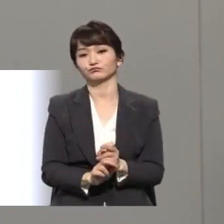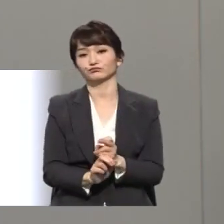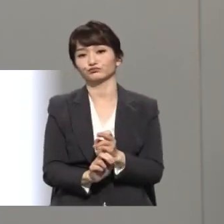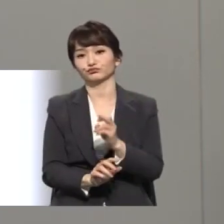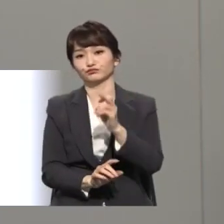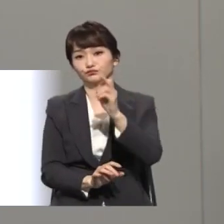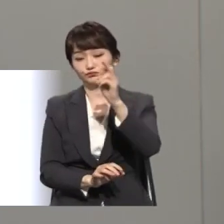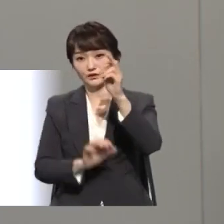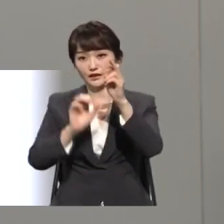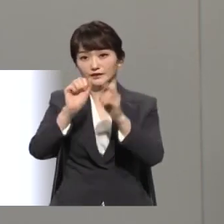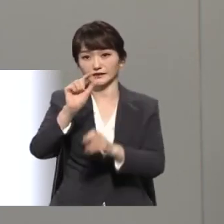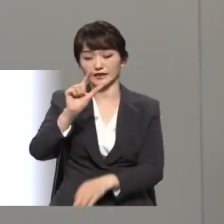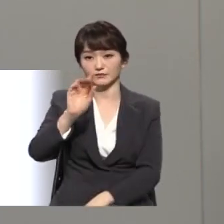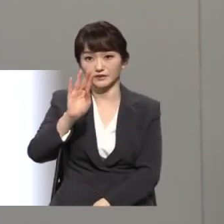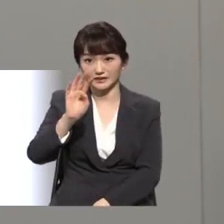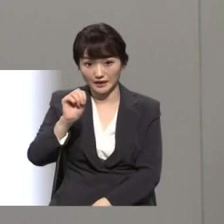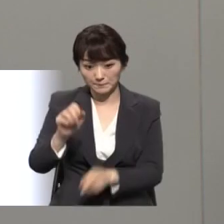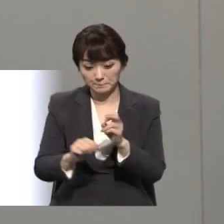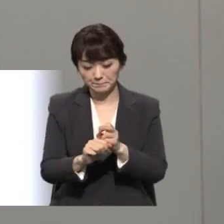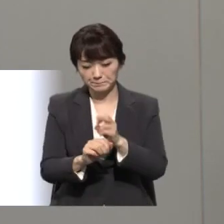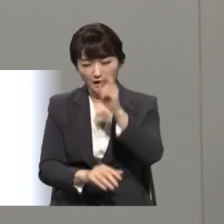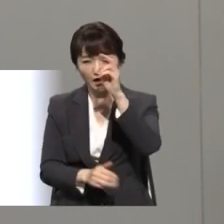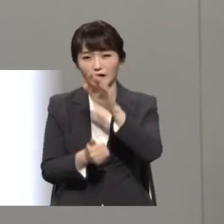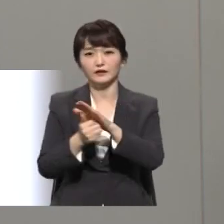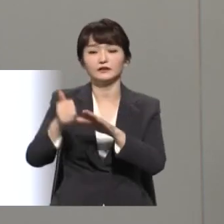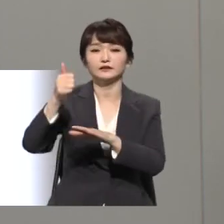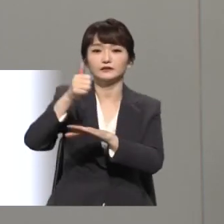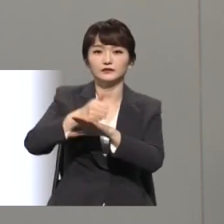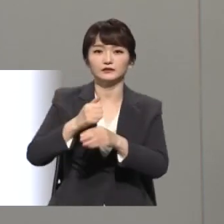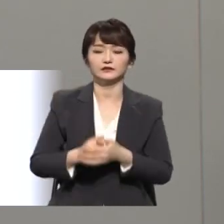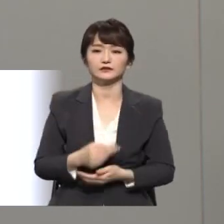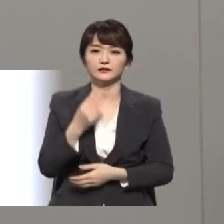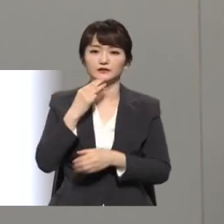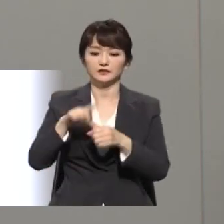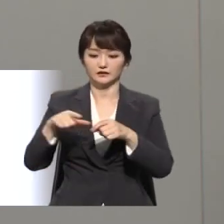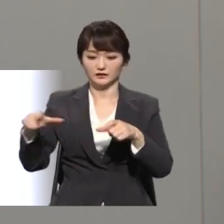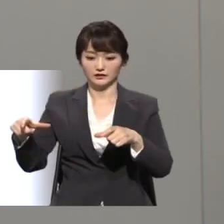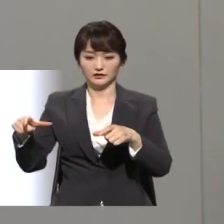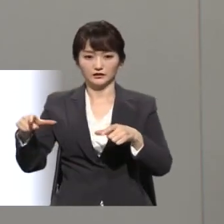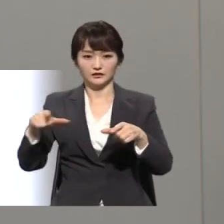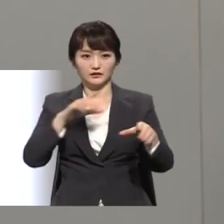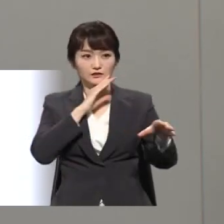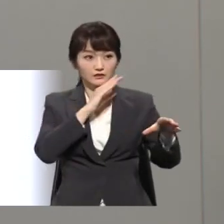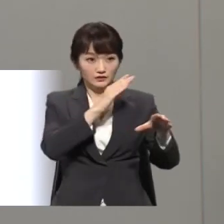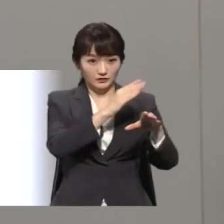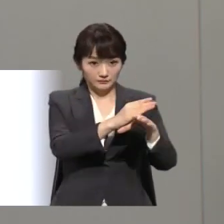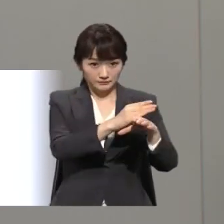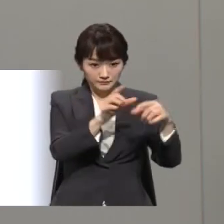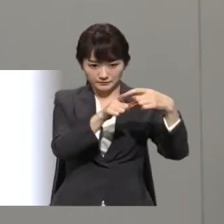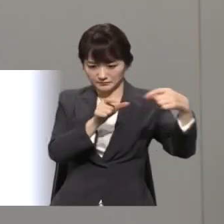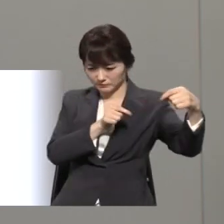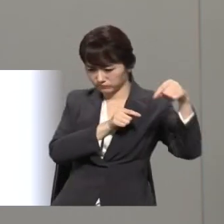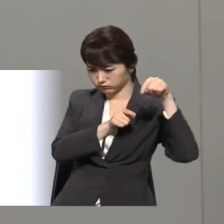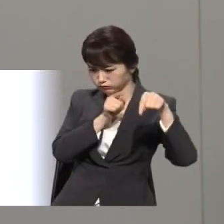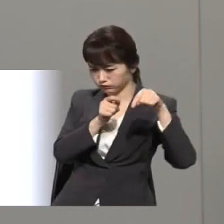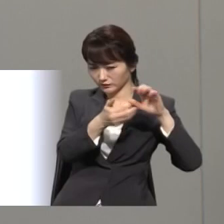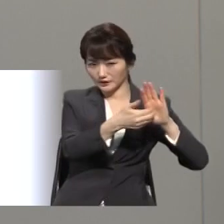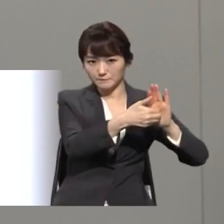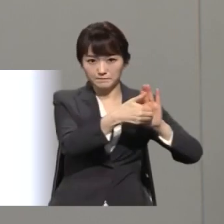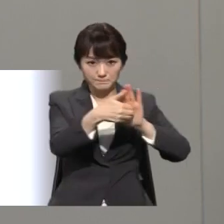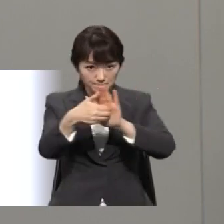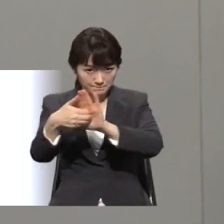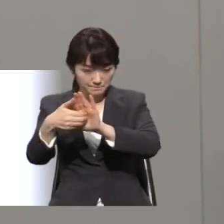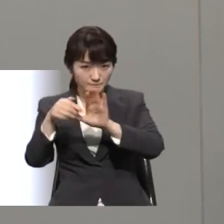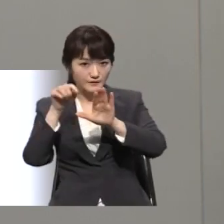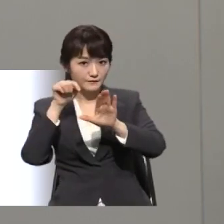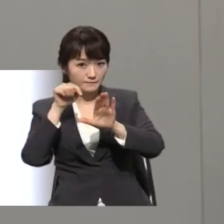발사 실험에 선보이겠습니다 또한 수도권 을 북한의 미사일 장사정포 공격으로부터 방어하기 위한